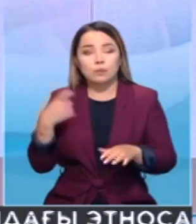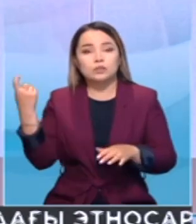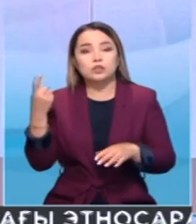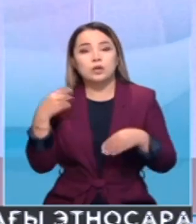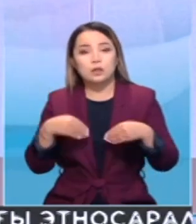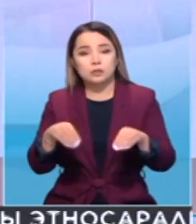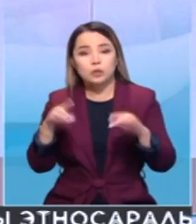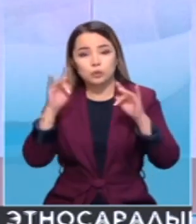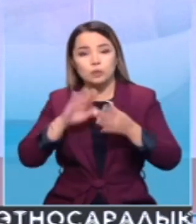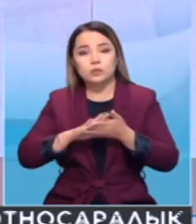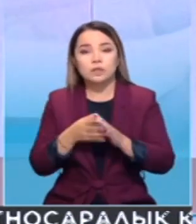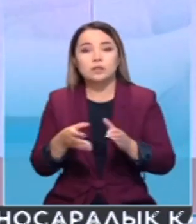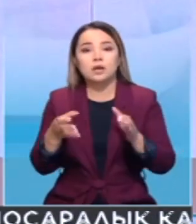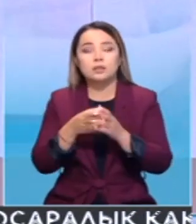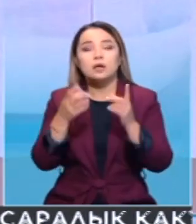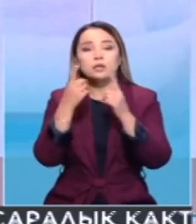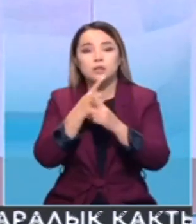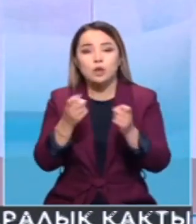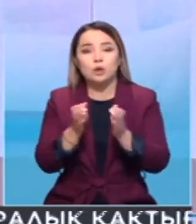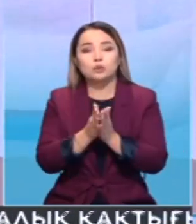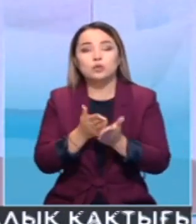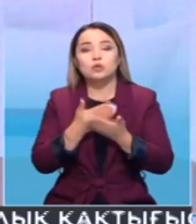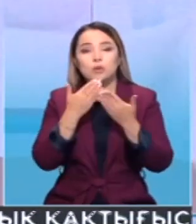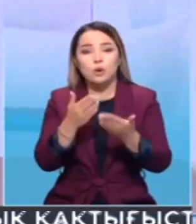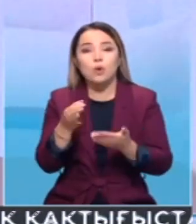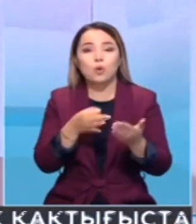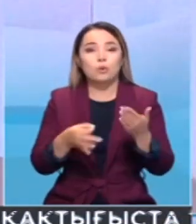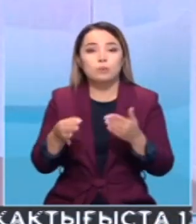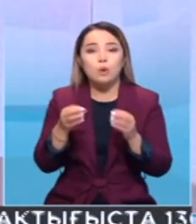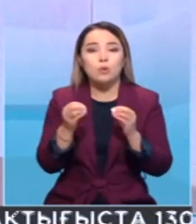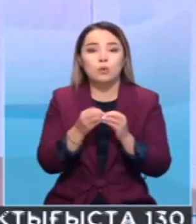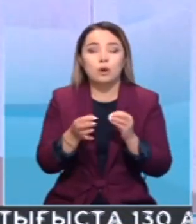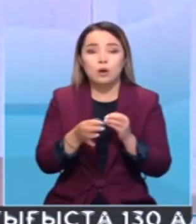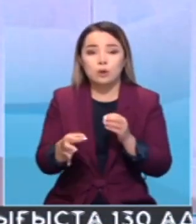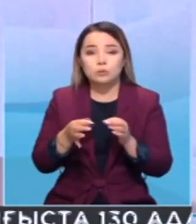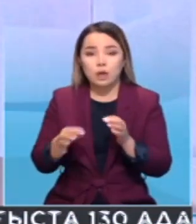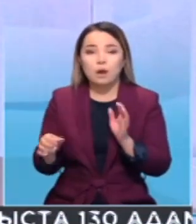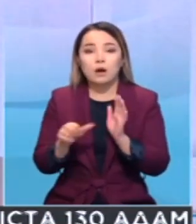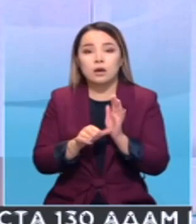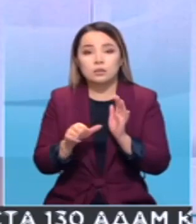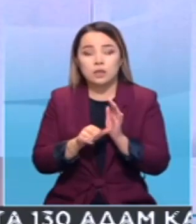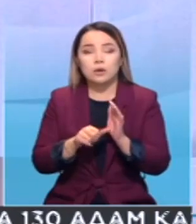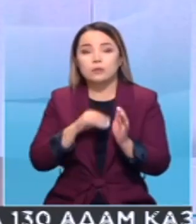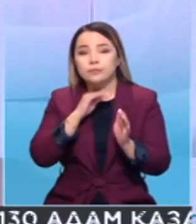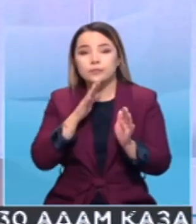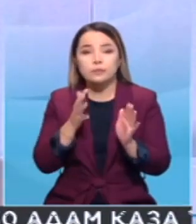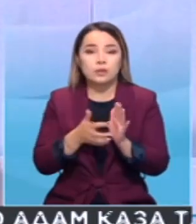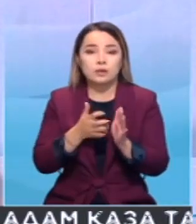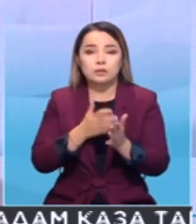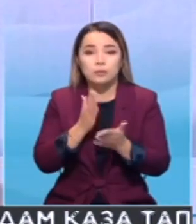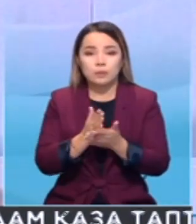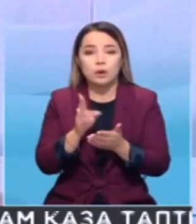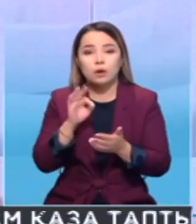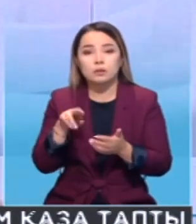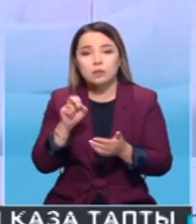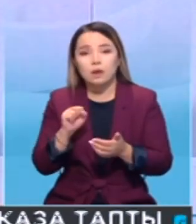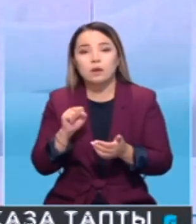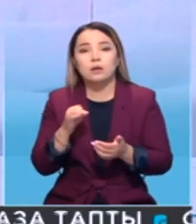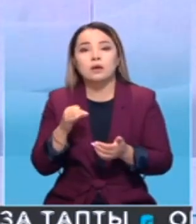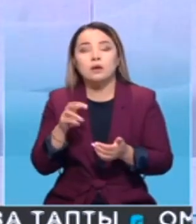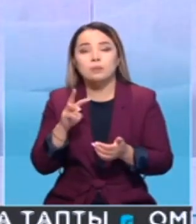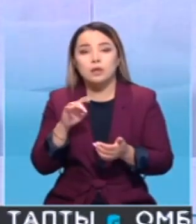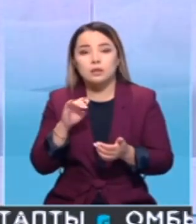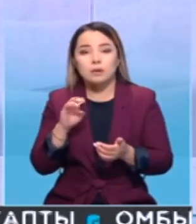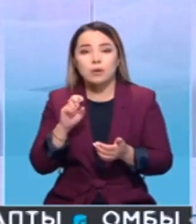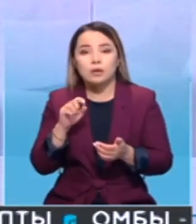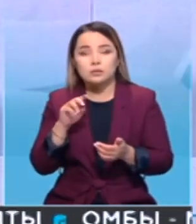диқандар төтенше жағдай жариялауды сұрайды. Өткен облыстағы 10 ауданның 6-ауында тіршілік нәрі тапшы. Әсіресе Қордай, Меркі, Талас, Байзақ